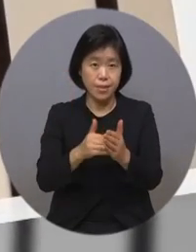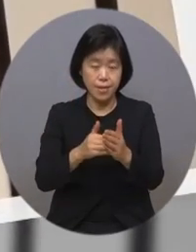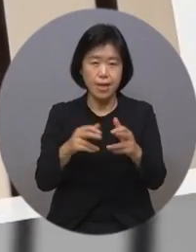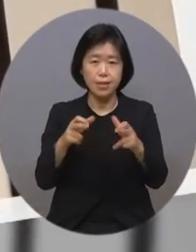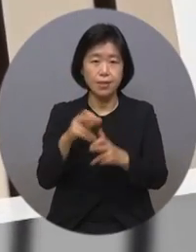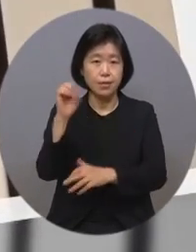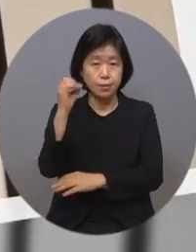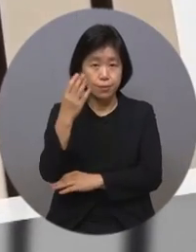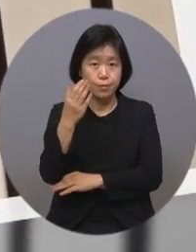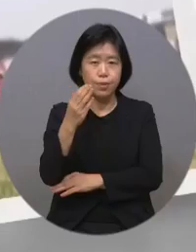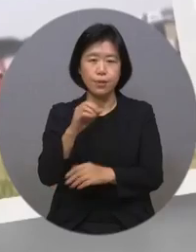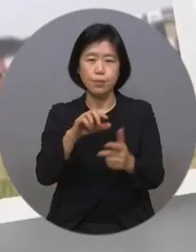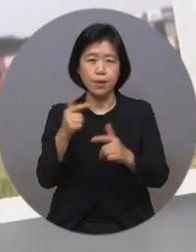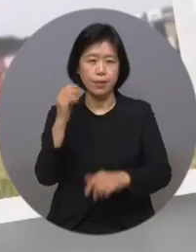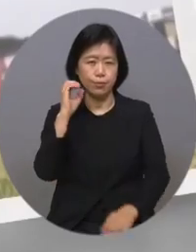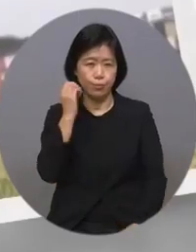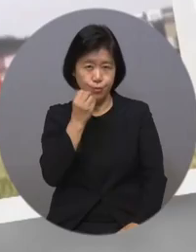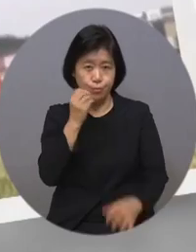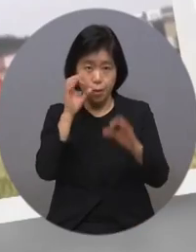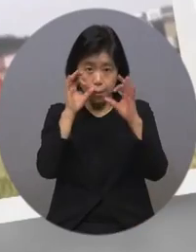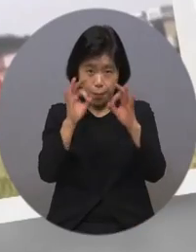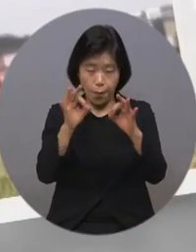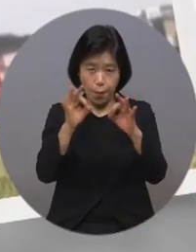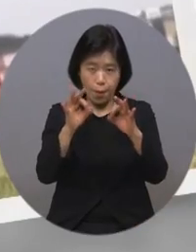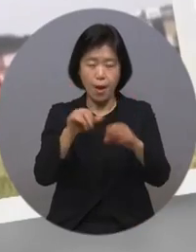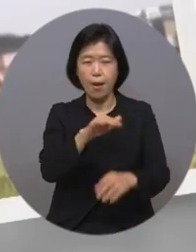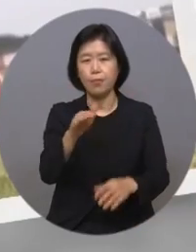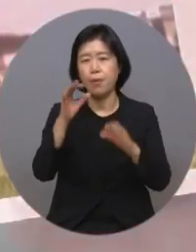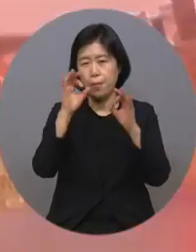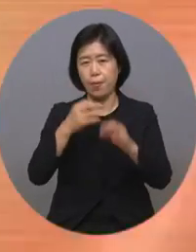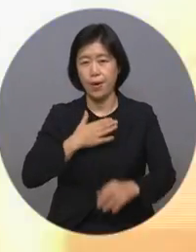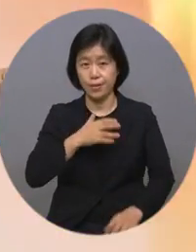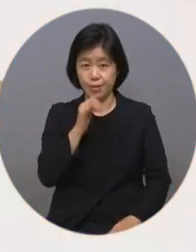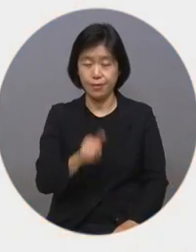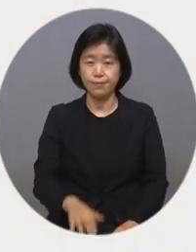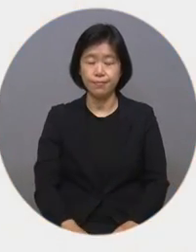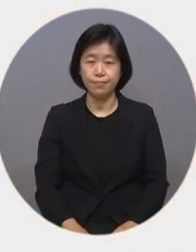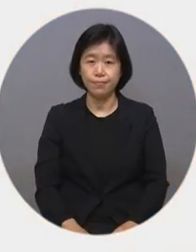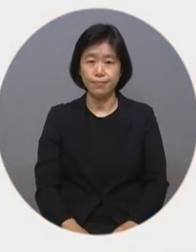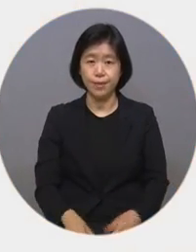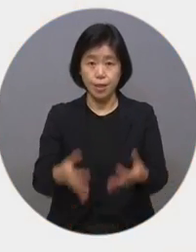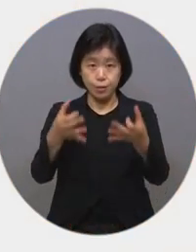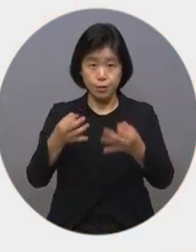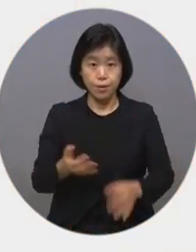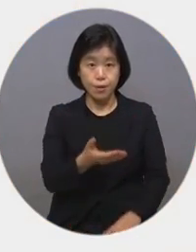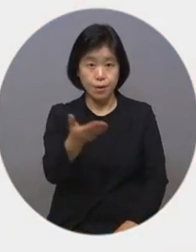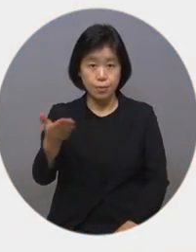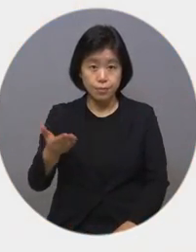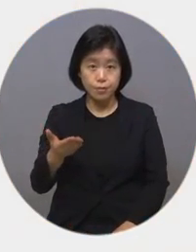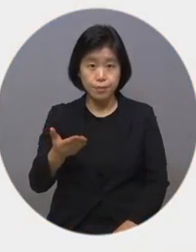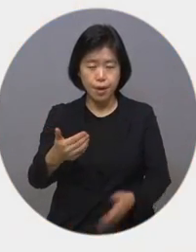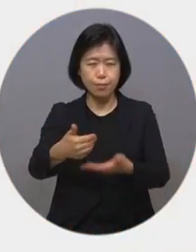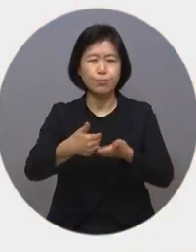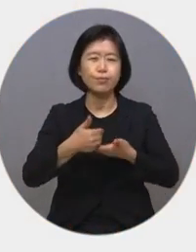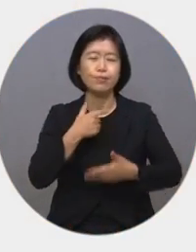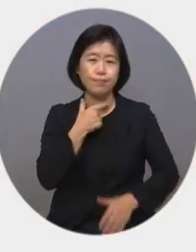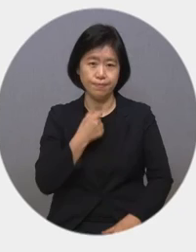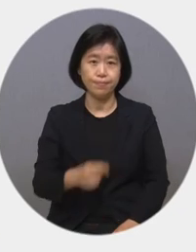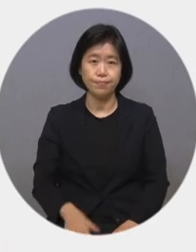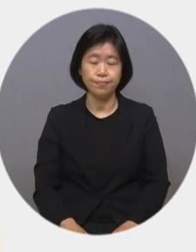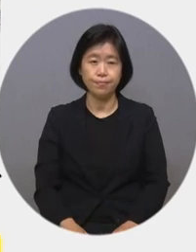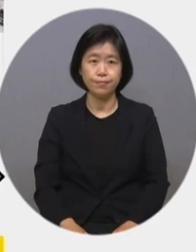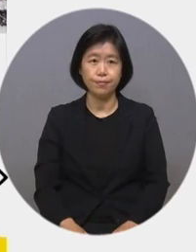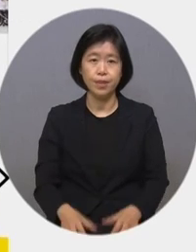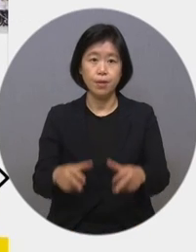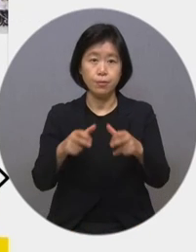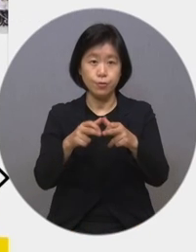뉴스 홈페이지를 통해 보다 다양한 소식을 접할 수 있습니다. 시청자 여러분의 제보를 기다립니다. 웰페어 뉴스